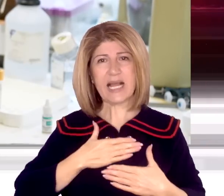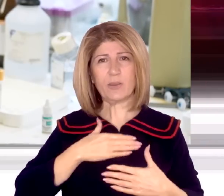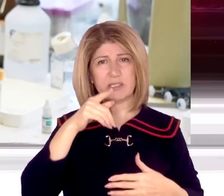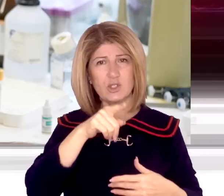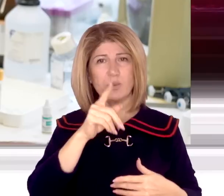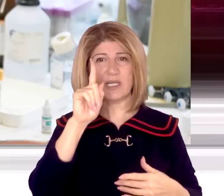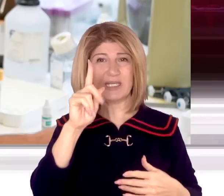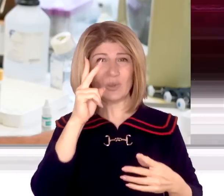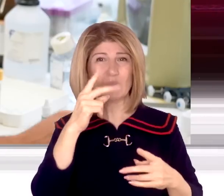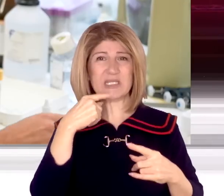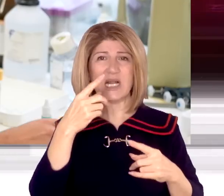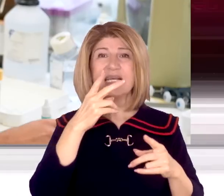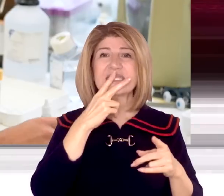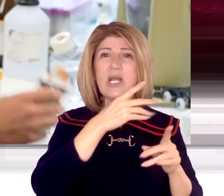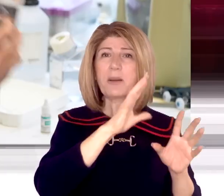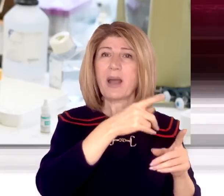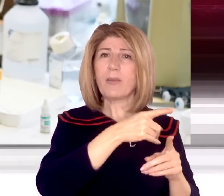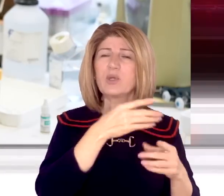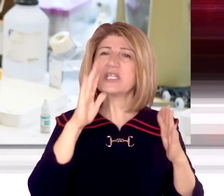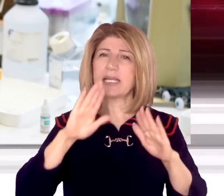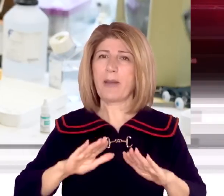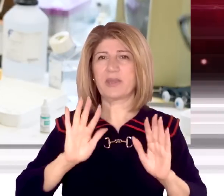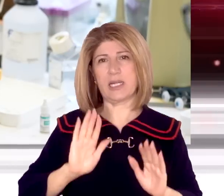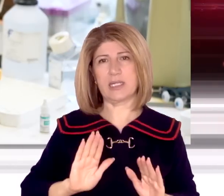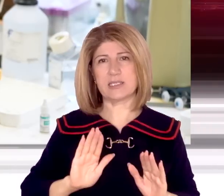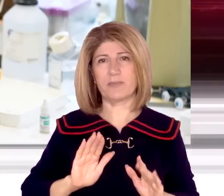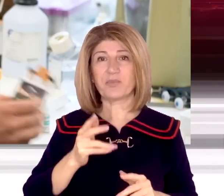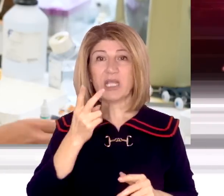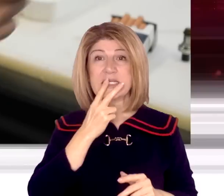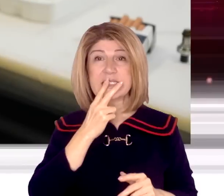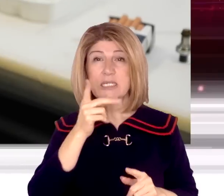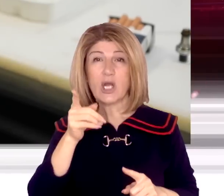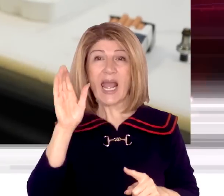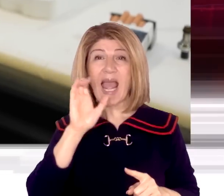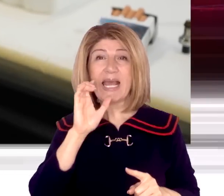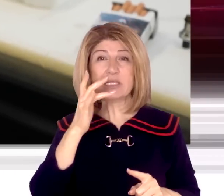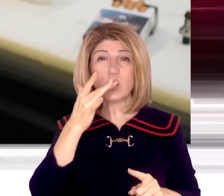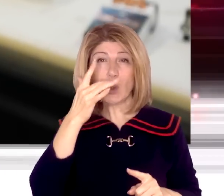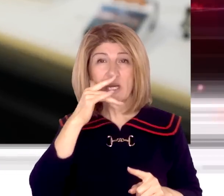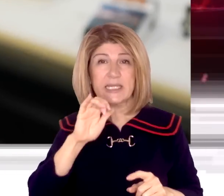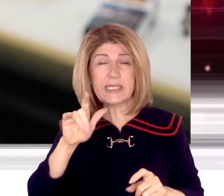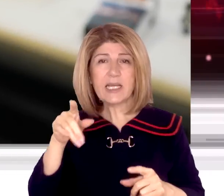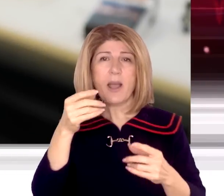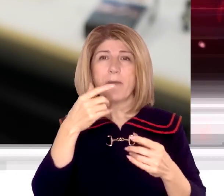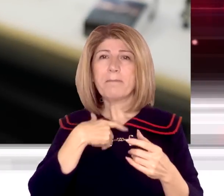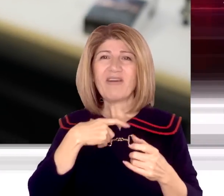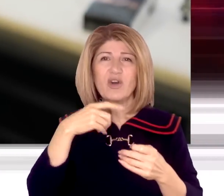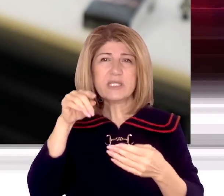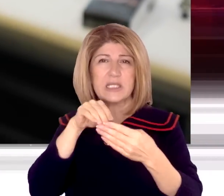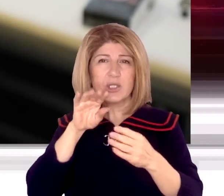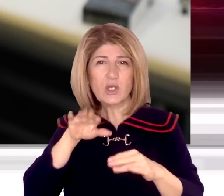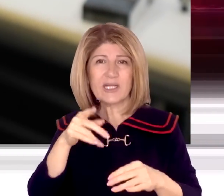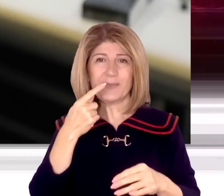برای سلامتیتون از یکی 2 سال سیگار معمولی کشیدن کمتره. توی سیگار الکترونیکی،